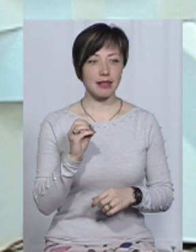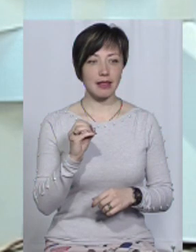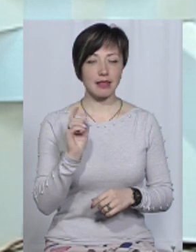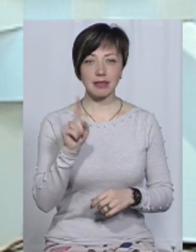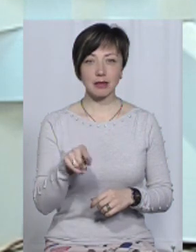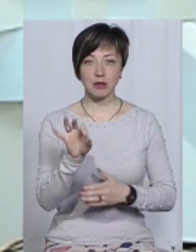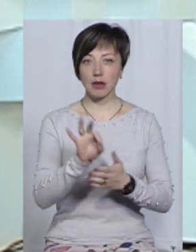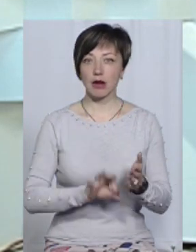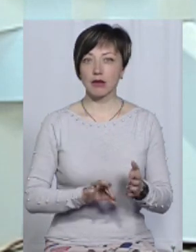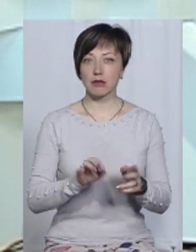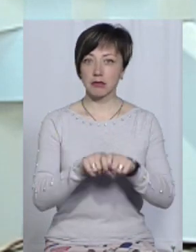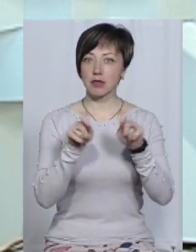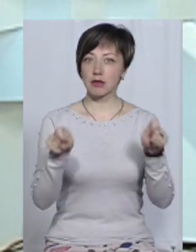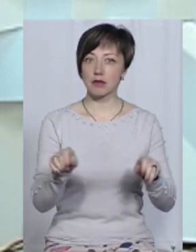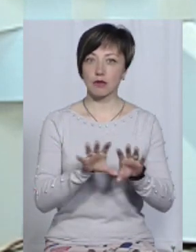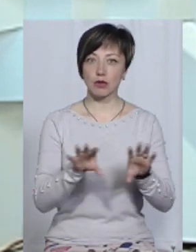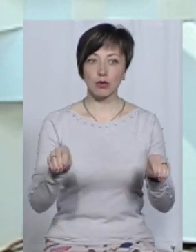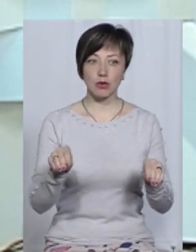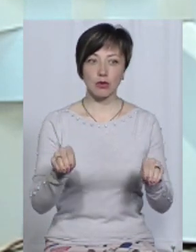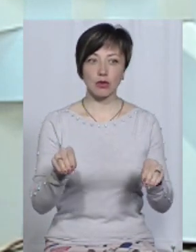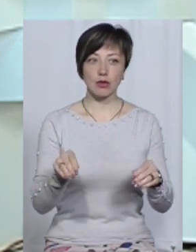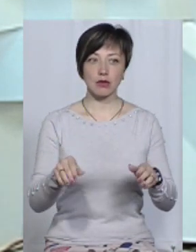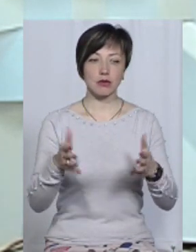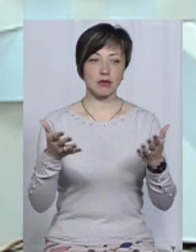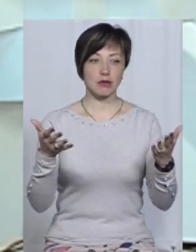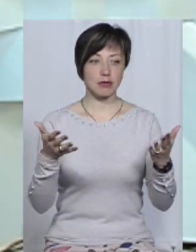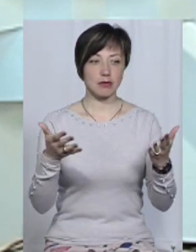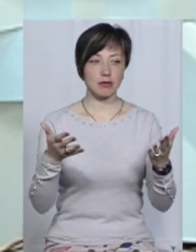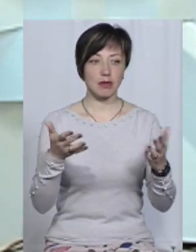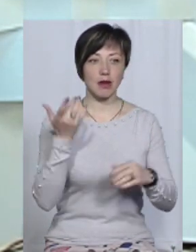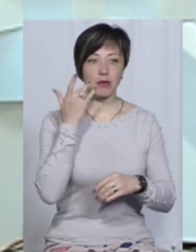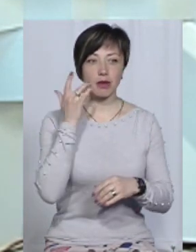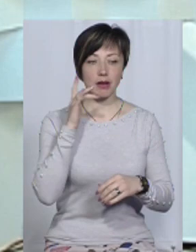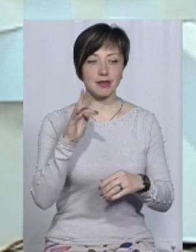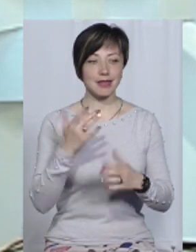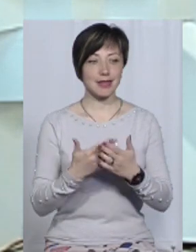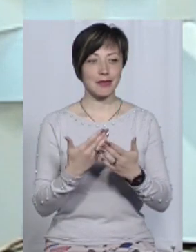раз відкрив, о, все, стоять якісь там такі, чи американські